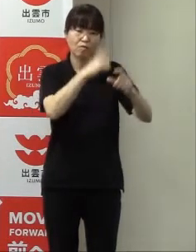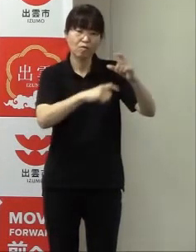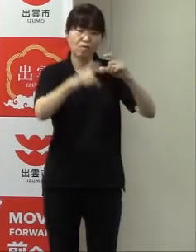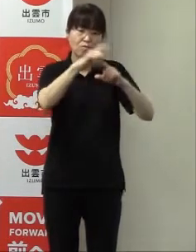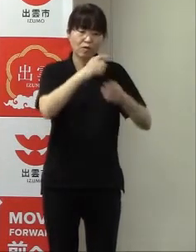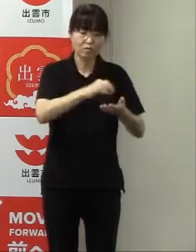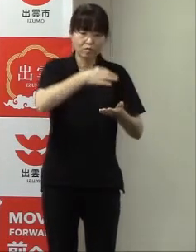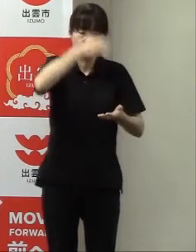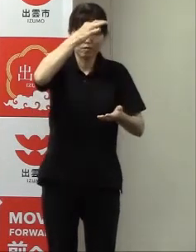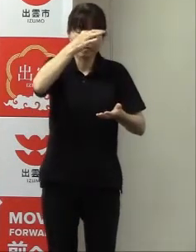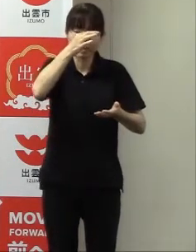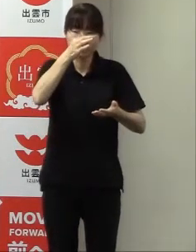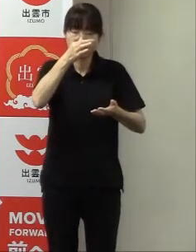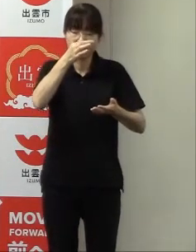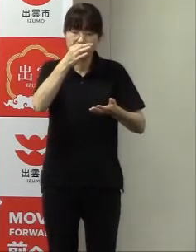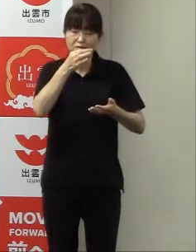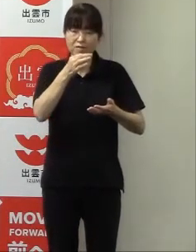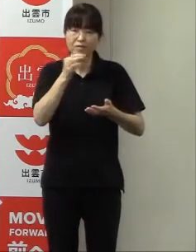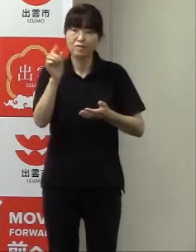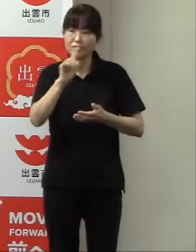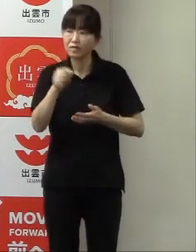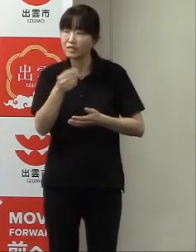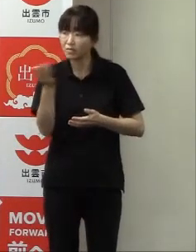たりはいかがでしょうか。